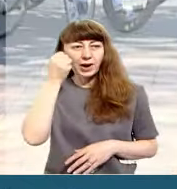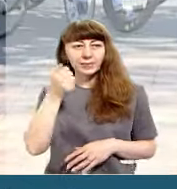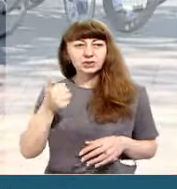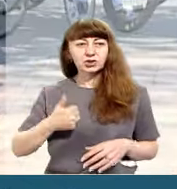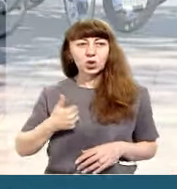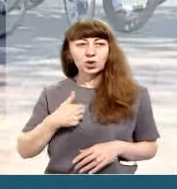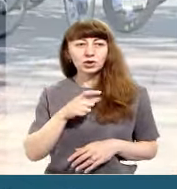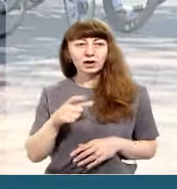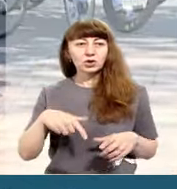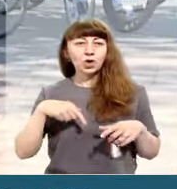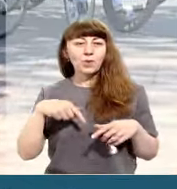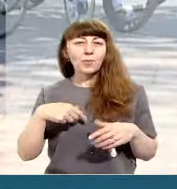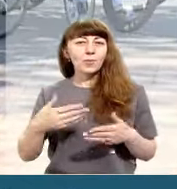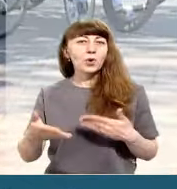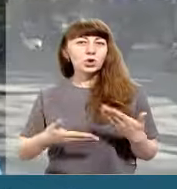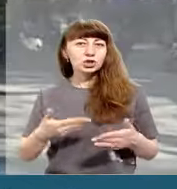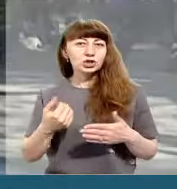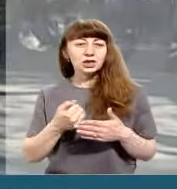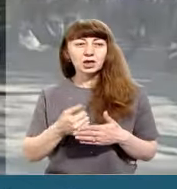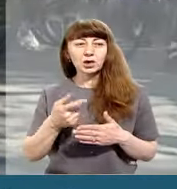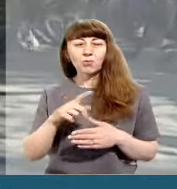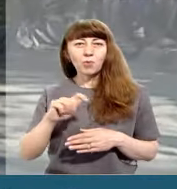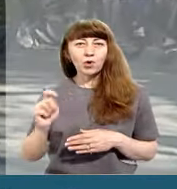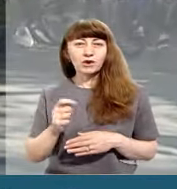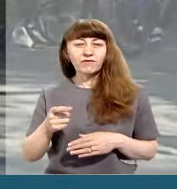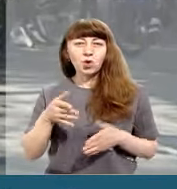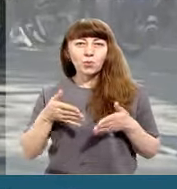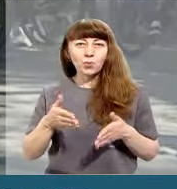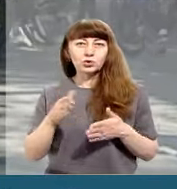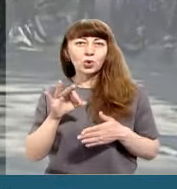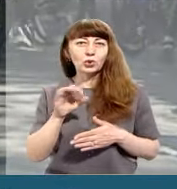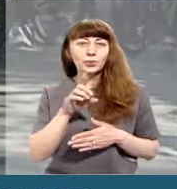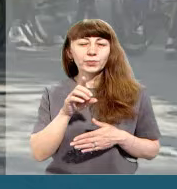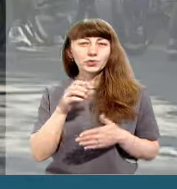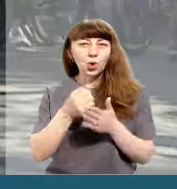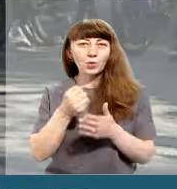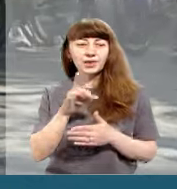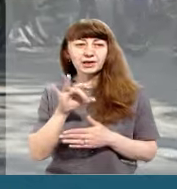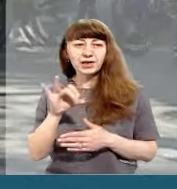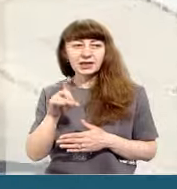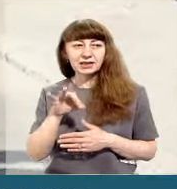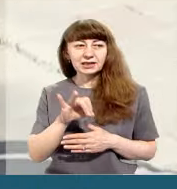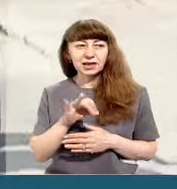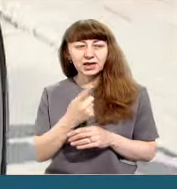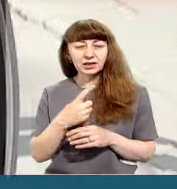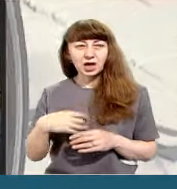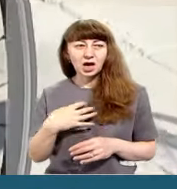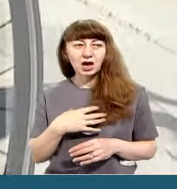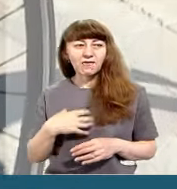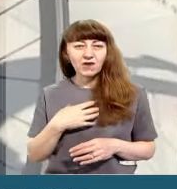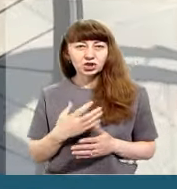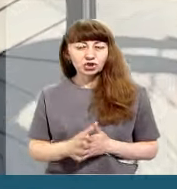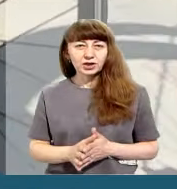солдат, прошедших боевой путь до Берлина, считает важным и Нуржан Досмагомбетов. Участвовать в велопробеге как любитель он начал в 2022